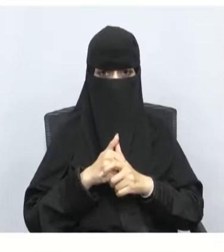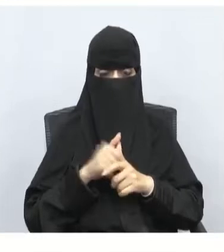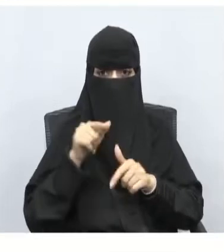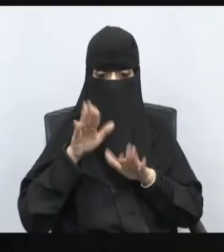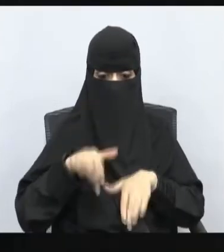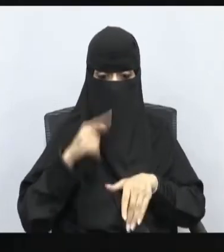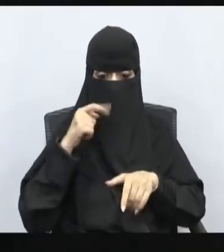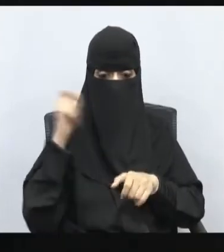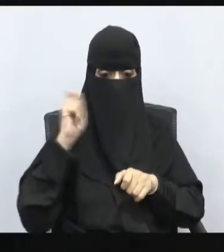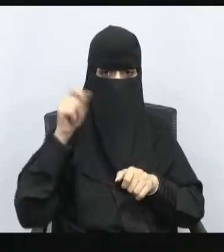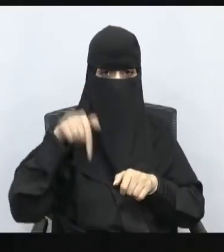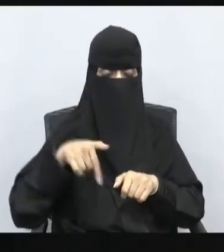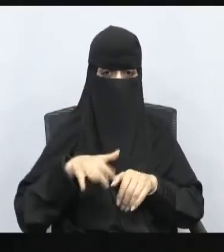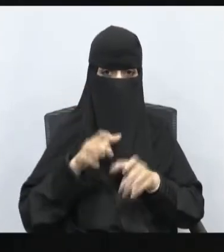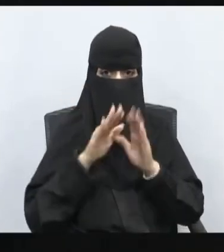لدينا جرس يدوي،